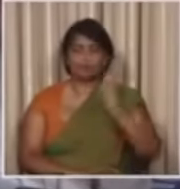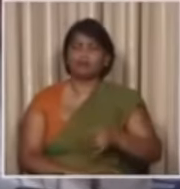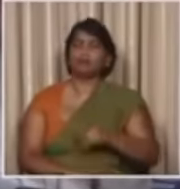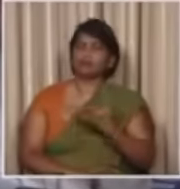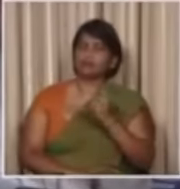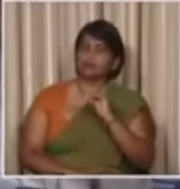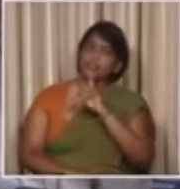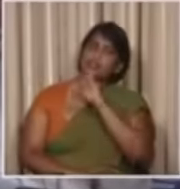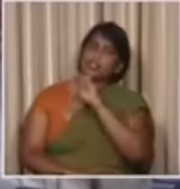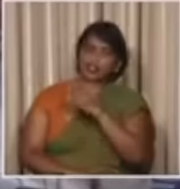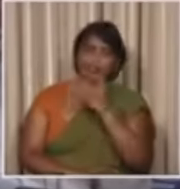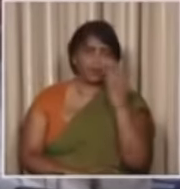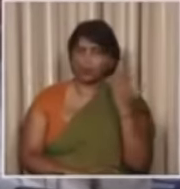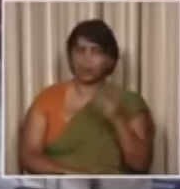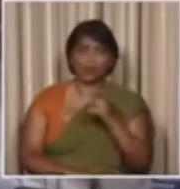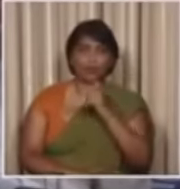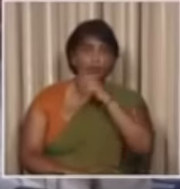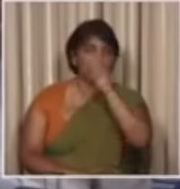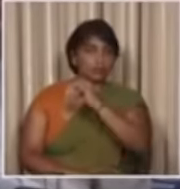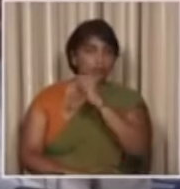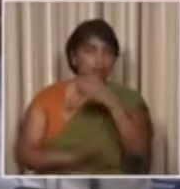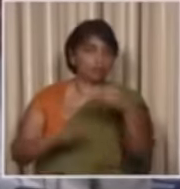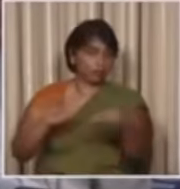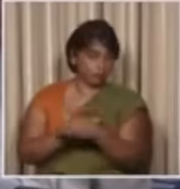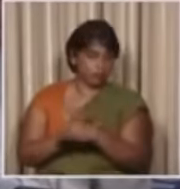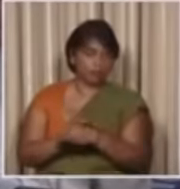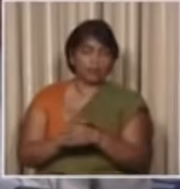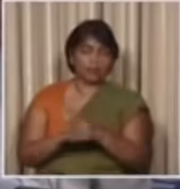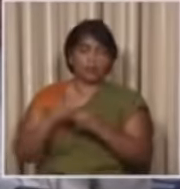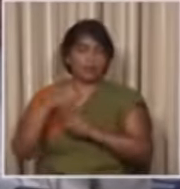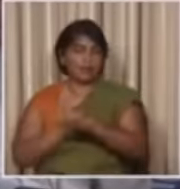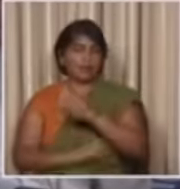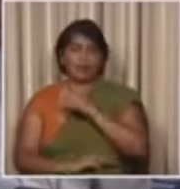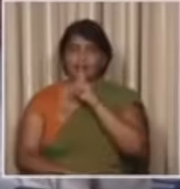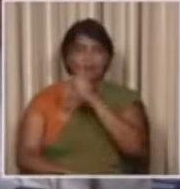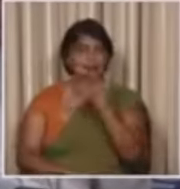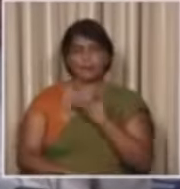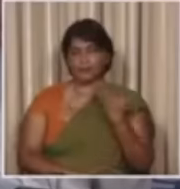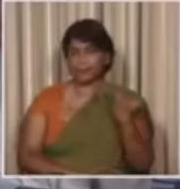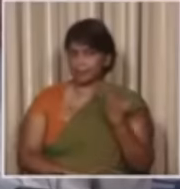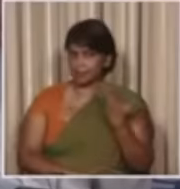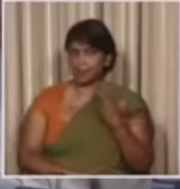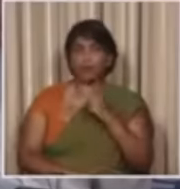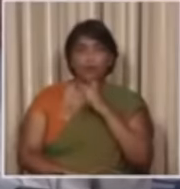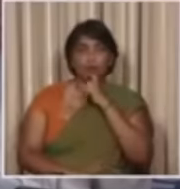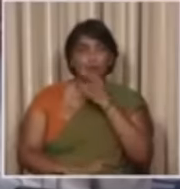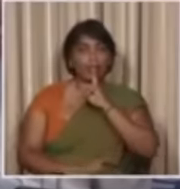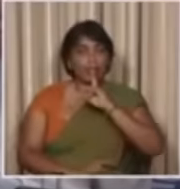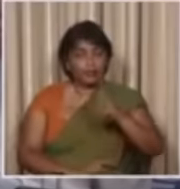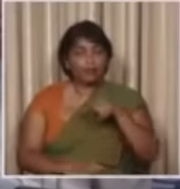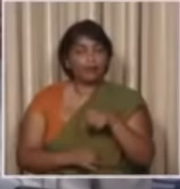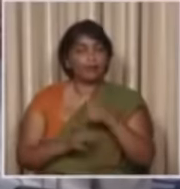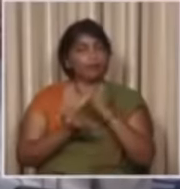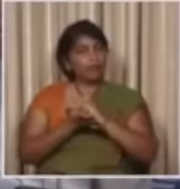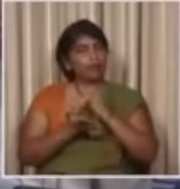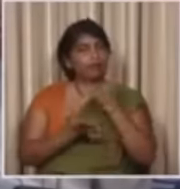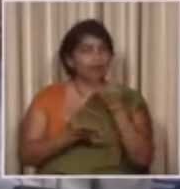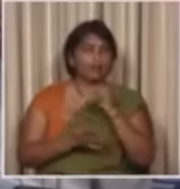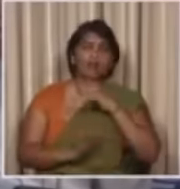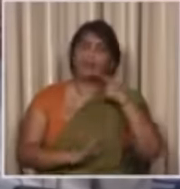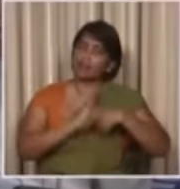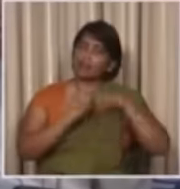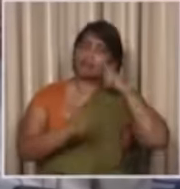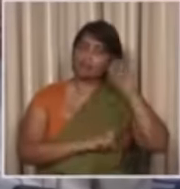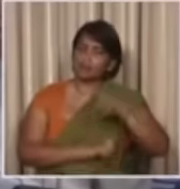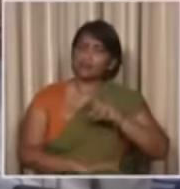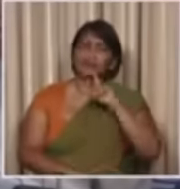කරන්න පුළුවන්. අපිට කියන්න බෑ දඩුකාරවරු අල්ලස් ගත්තා පක්ෂග්‍රාහී වුණා කියලා. බට් දඩු තීන්දුවක් විචාරය කරන අපිට විතරක් නෙමෙයි පුරවැසියෙකුට